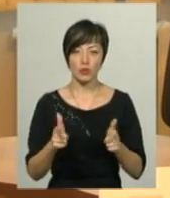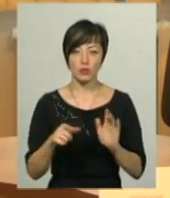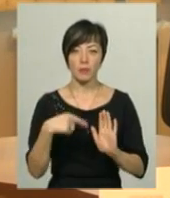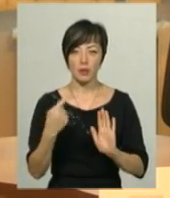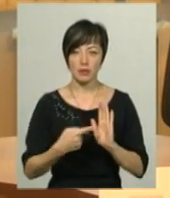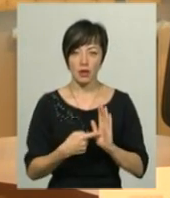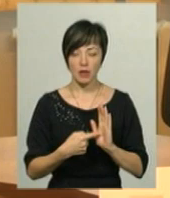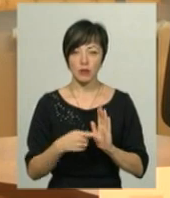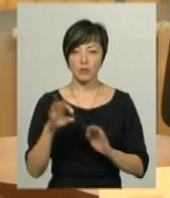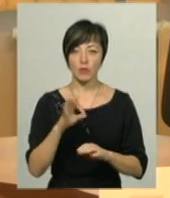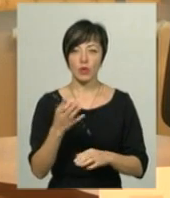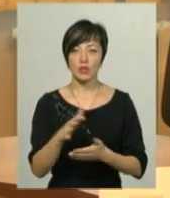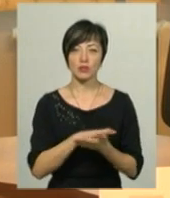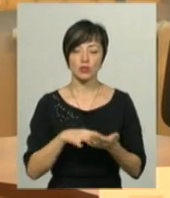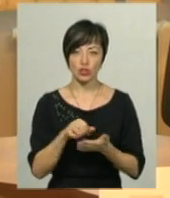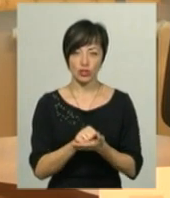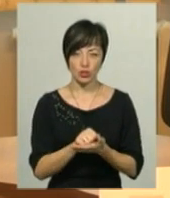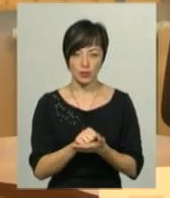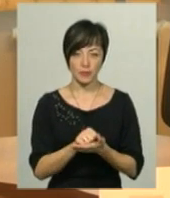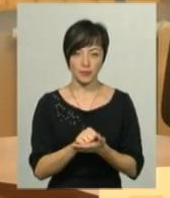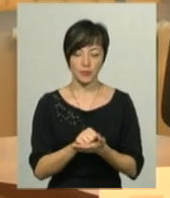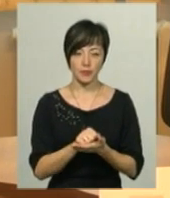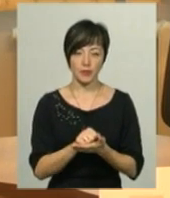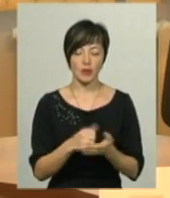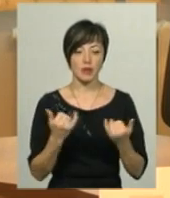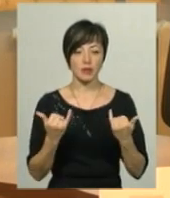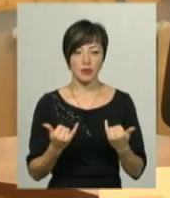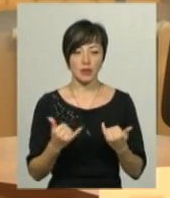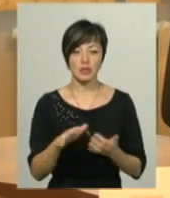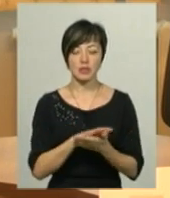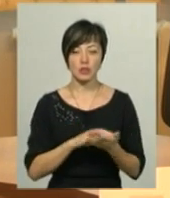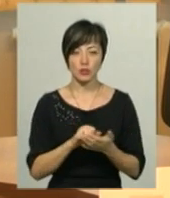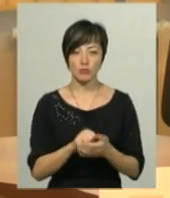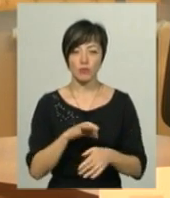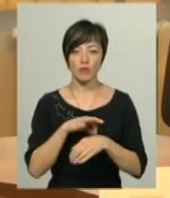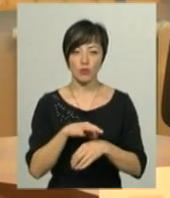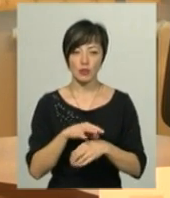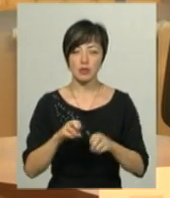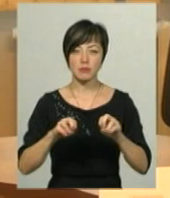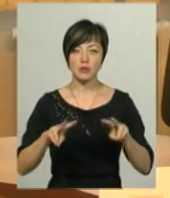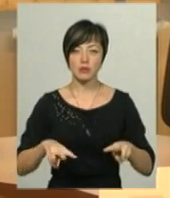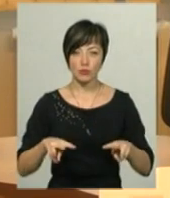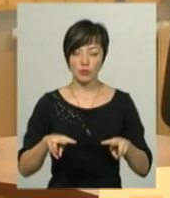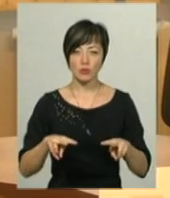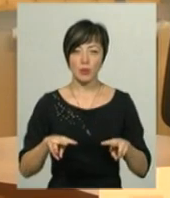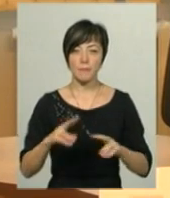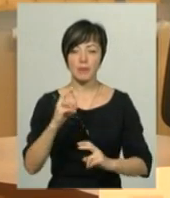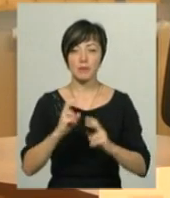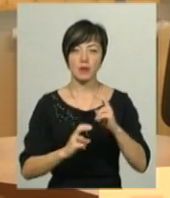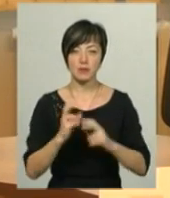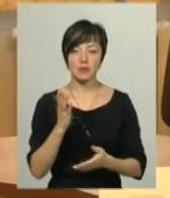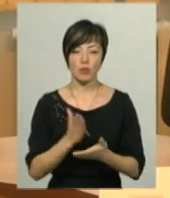питання відносно їх знищення. Наразі знищення проводилося на спеціалізованому підприємстві,